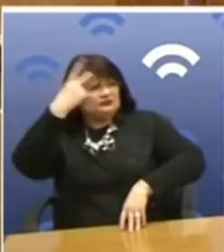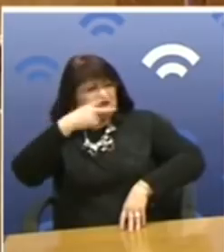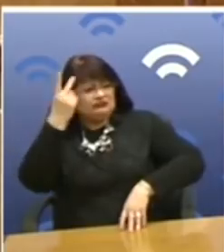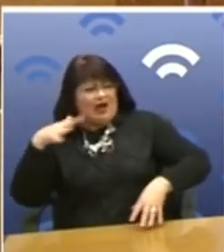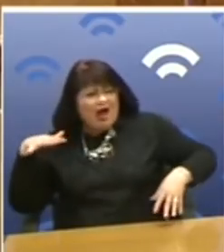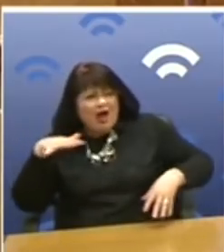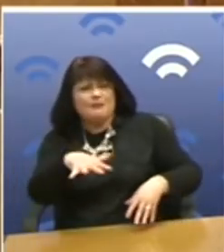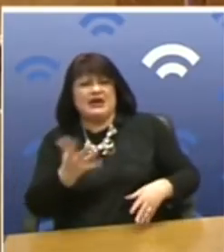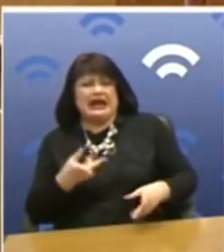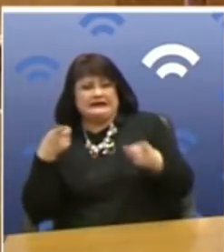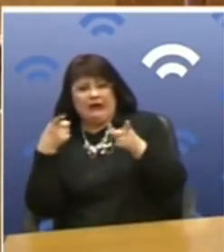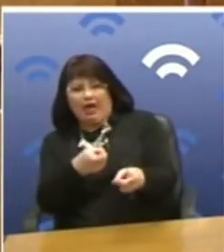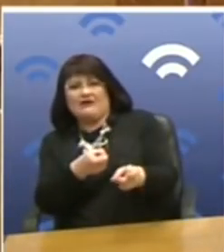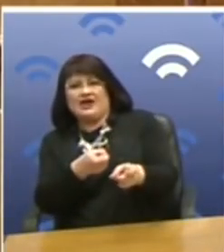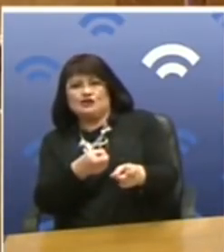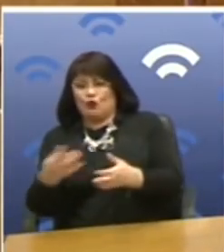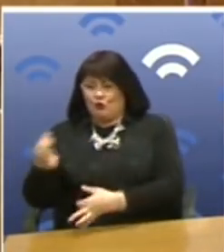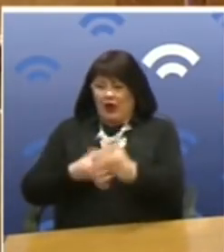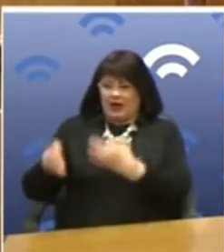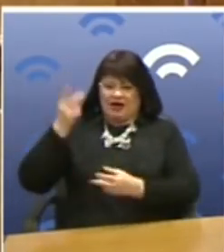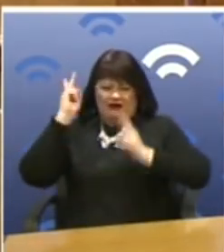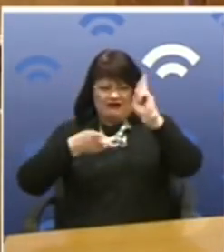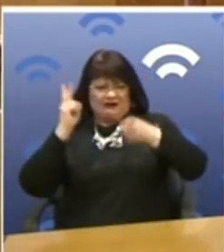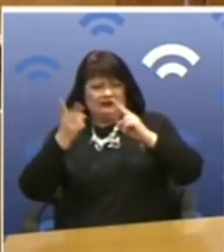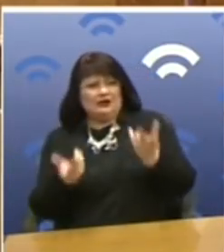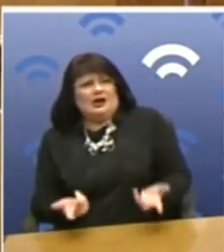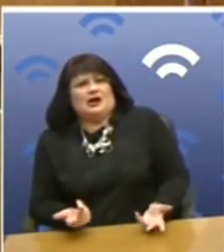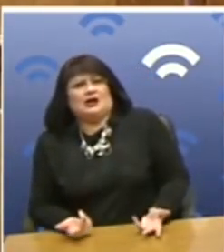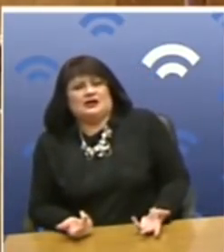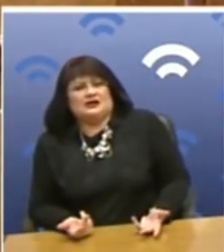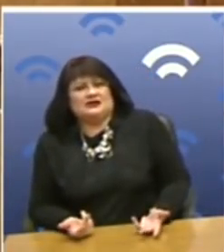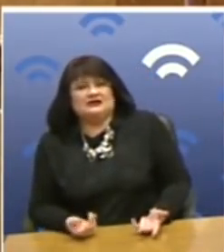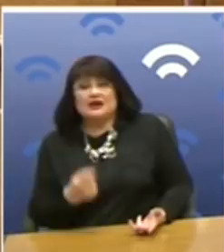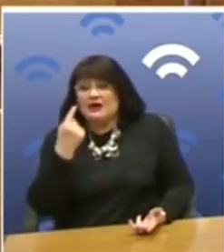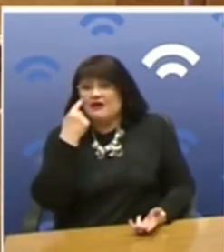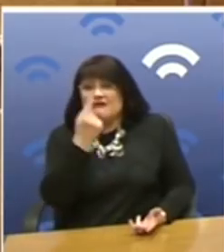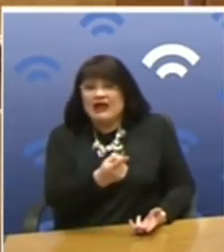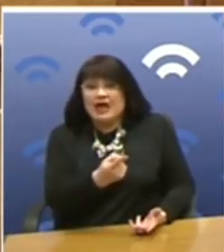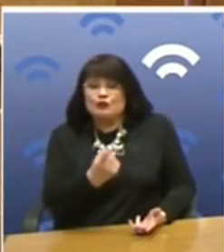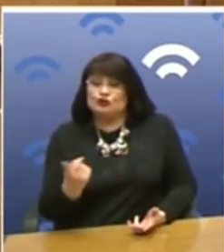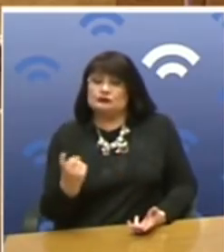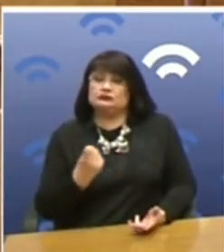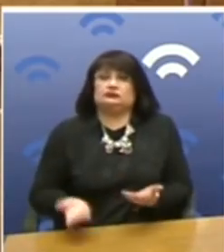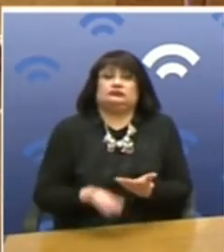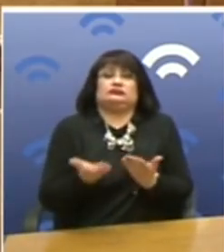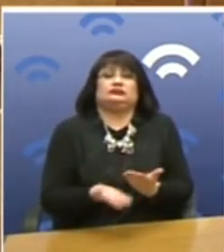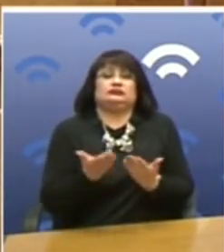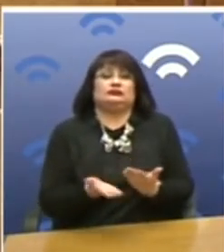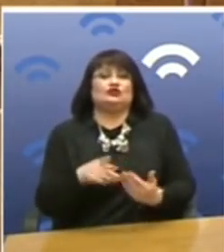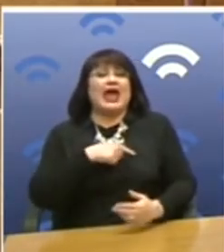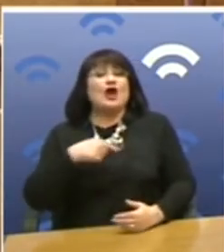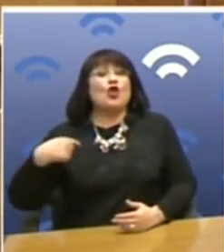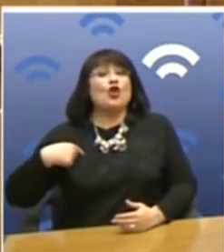απειλές, εκβιασμούς, το μόνο που βλέπουν είναι η προκλητική στήριξη της μεγάλης